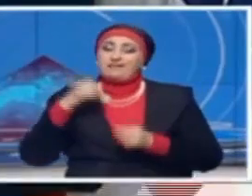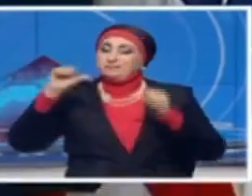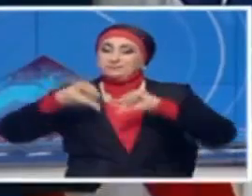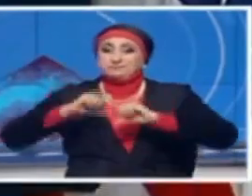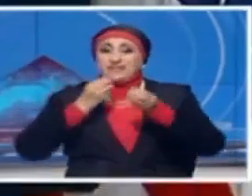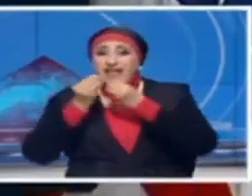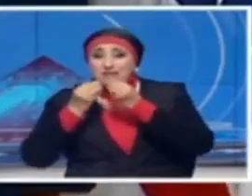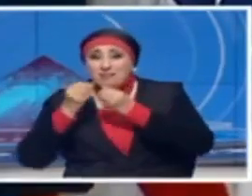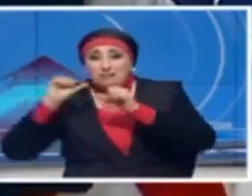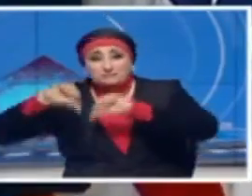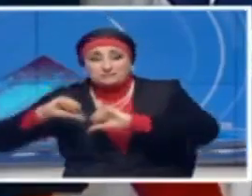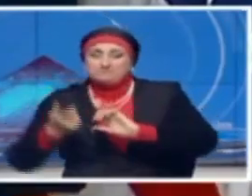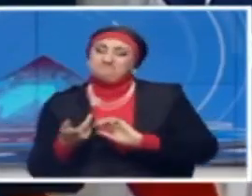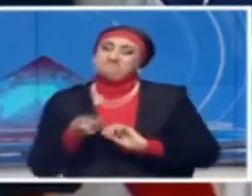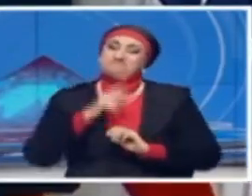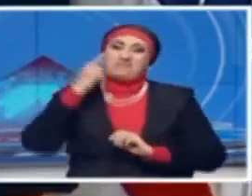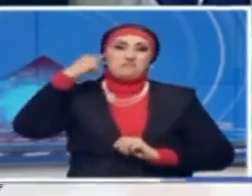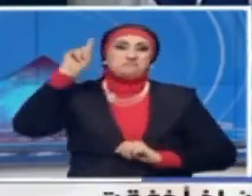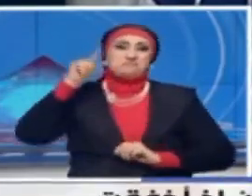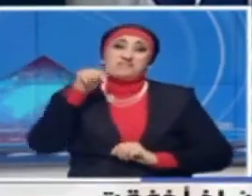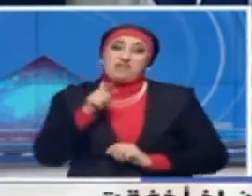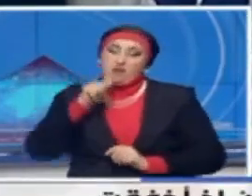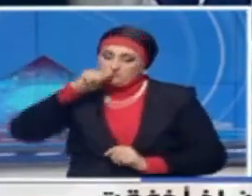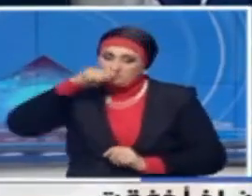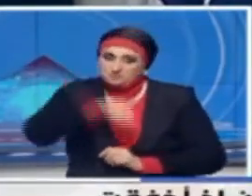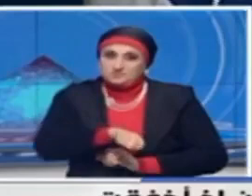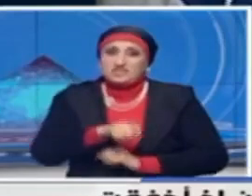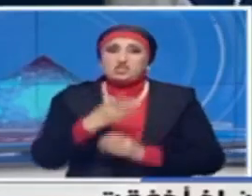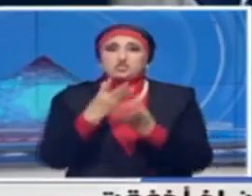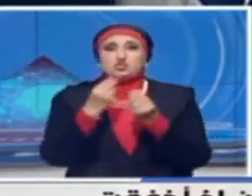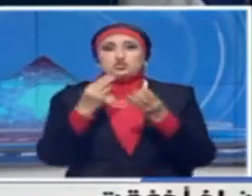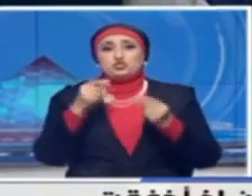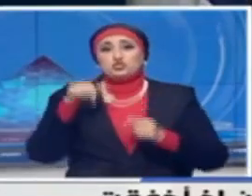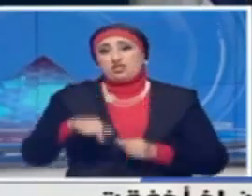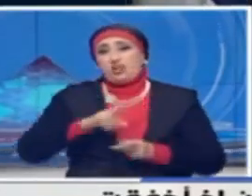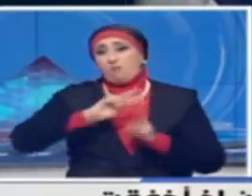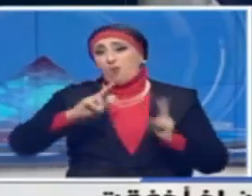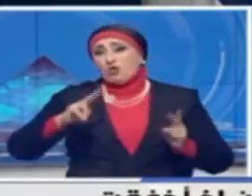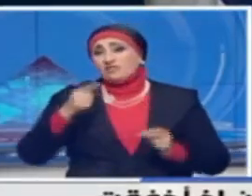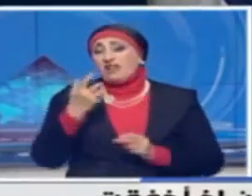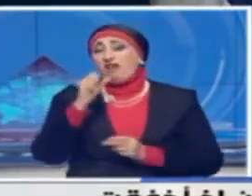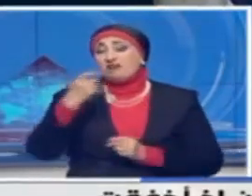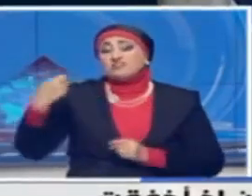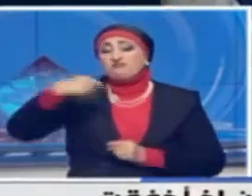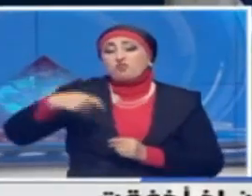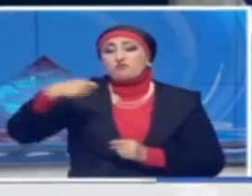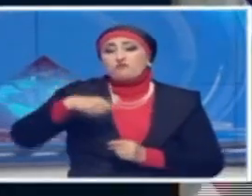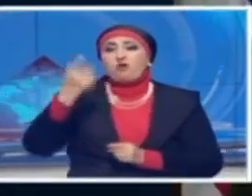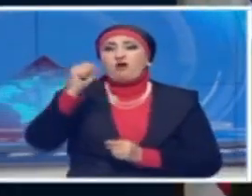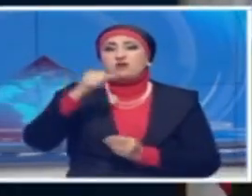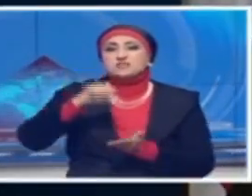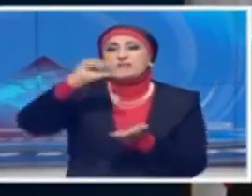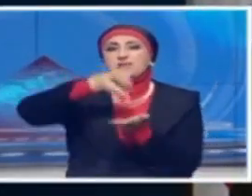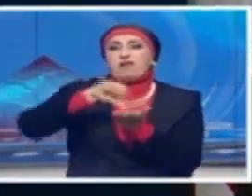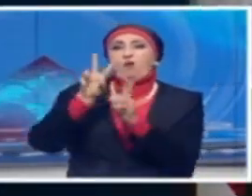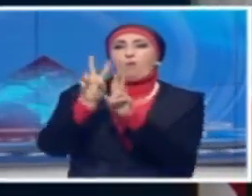فشل الدبلوماسية، من بينها فرض مزيد من العقوبات على القطاعات التي تدر عوائد على إيران.